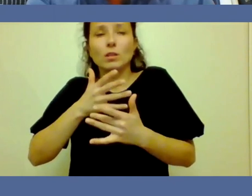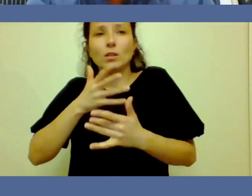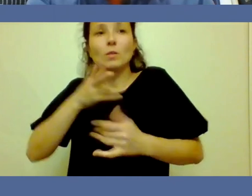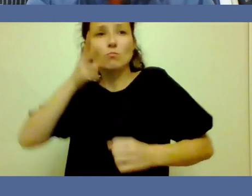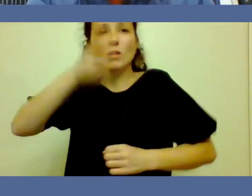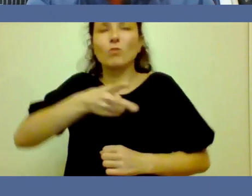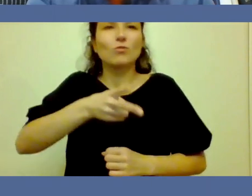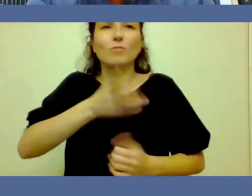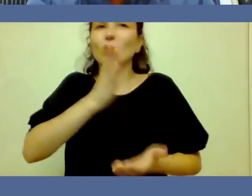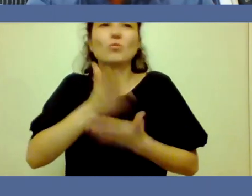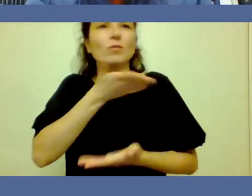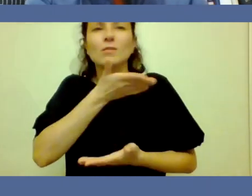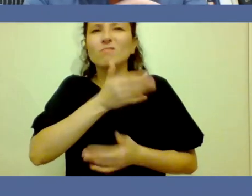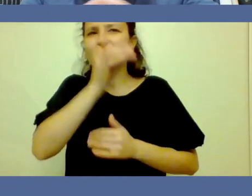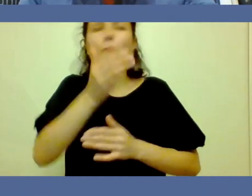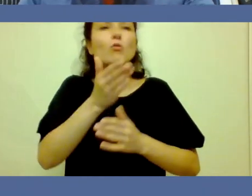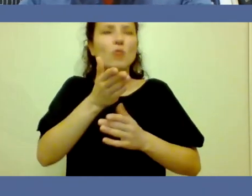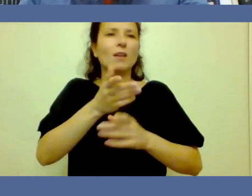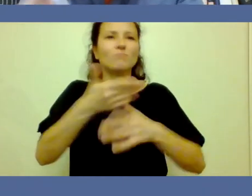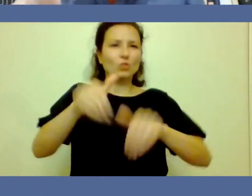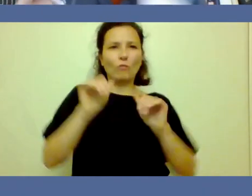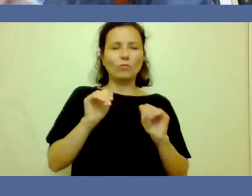wrócić. O tym też jest Miłość leczy rany.